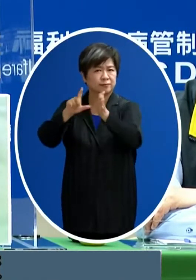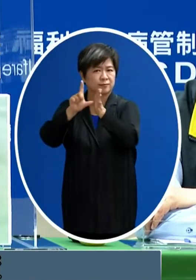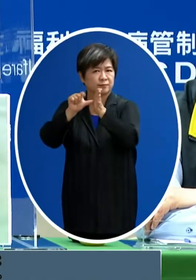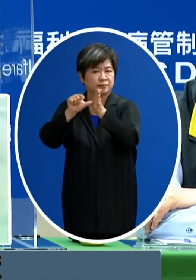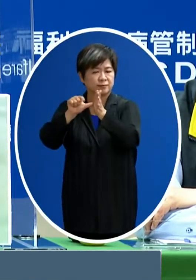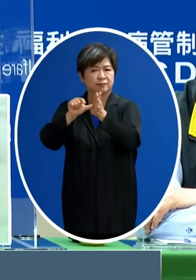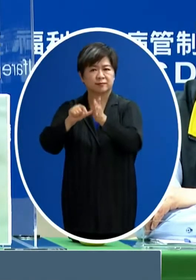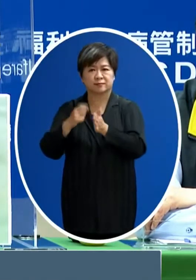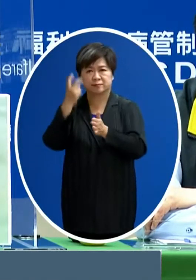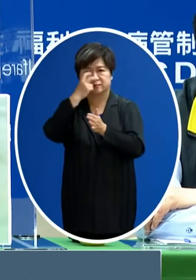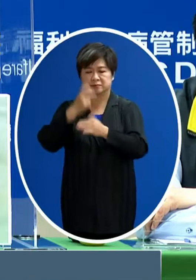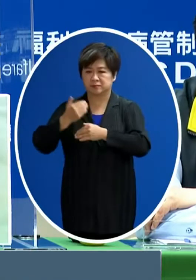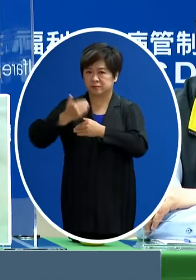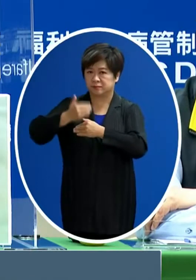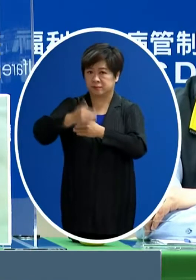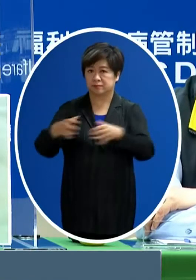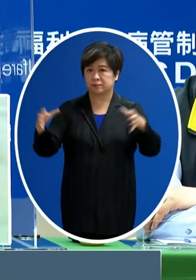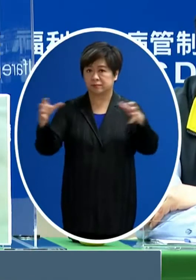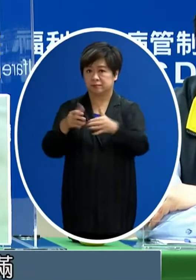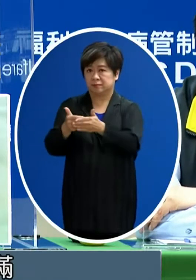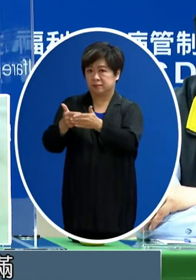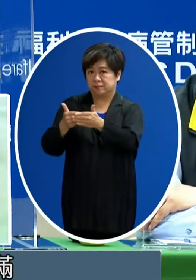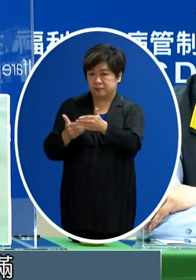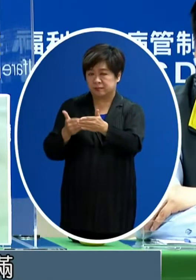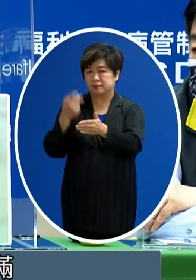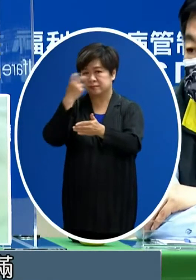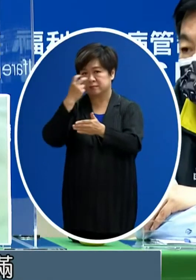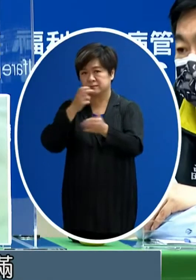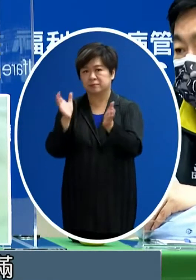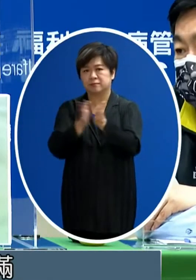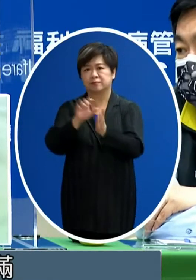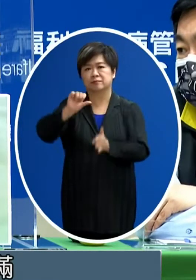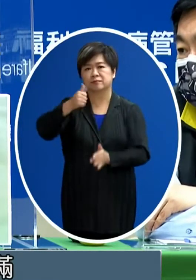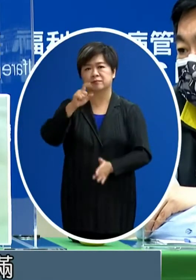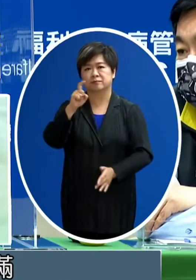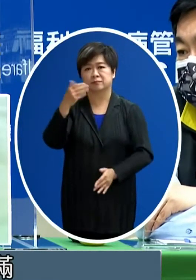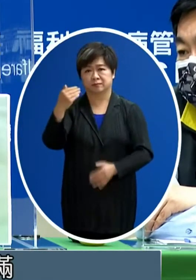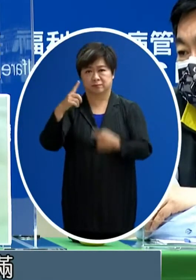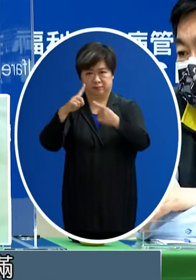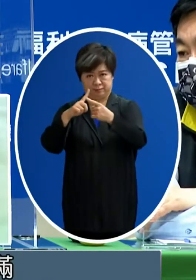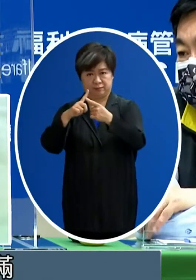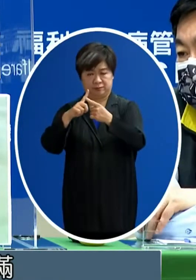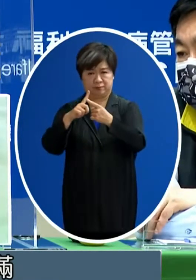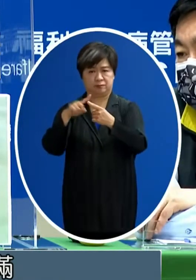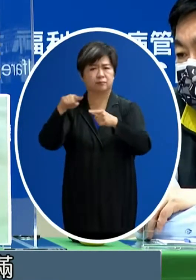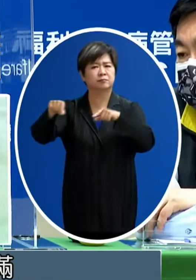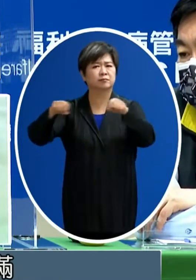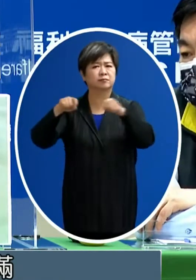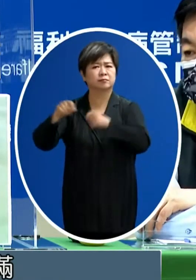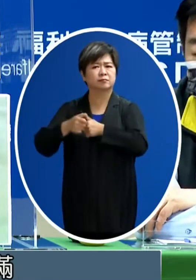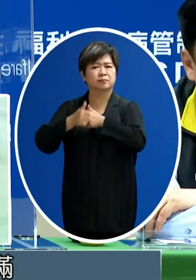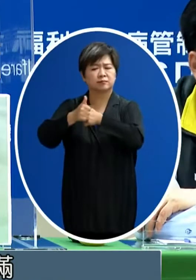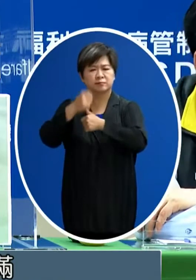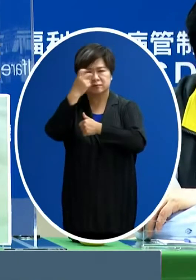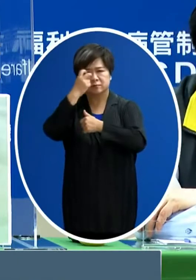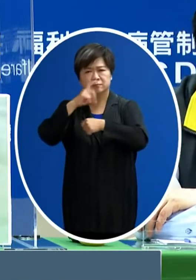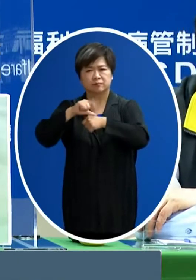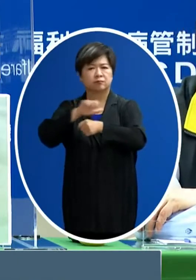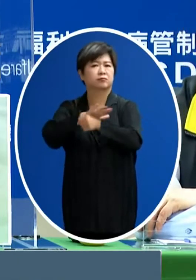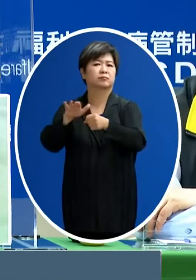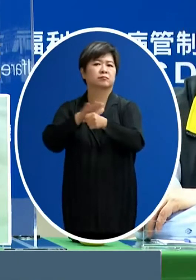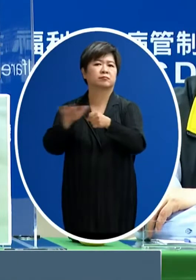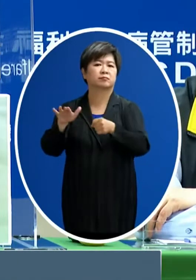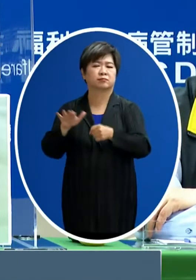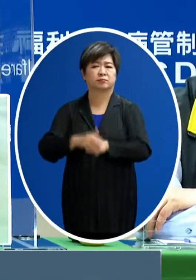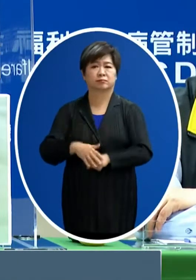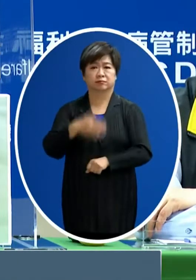检查，经过整个集中隔离哈，共计519人。那最终隔离期满已经全数